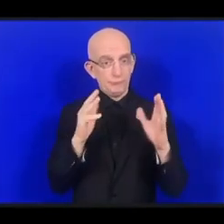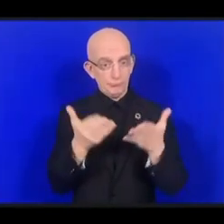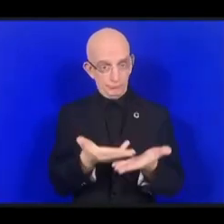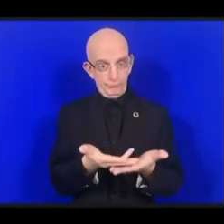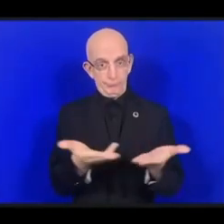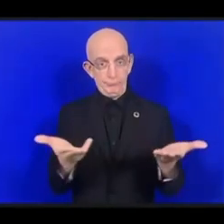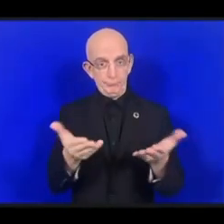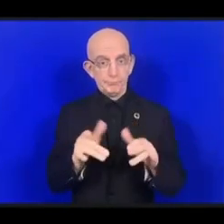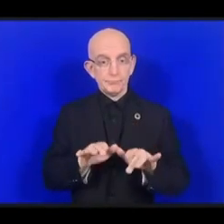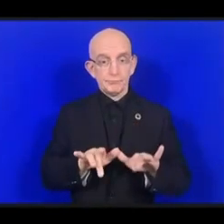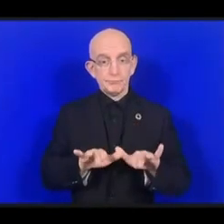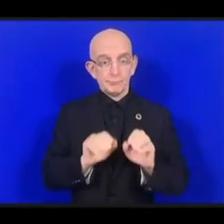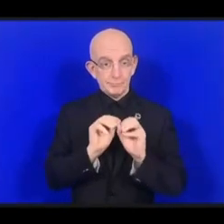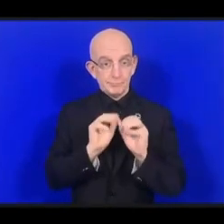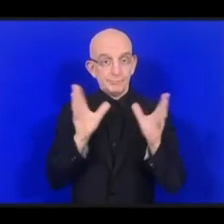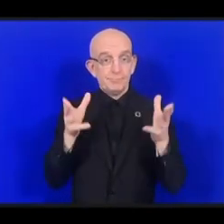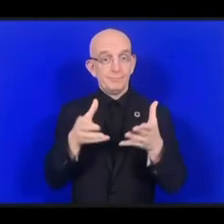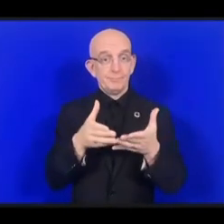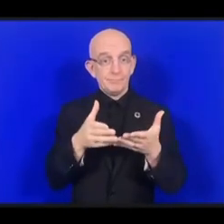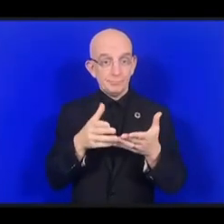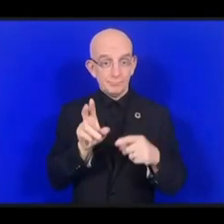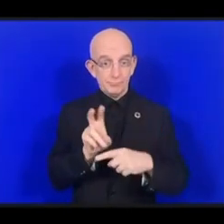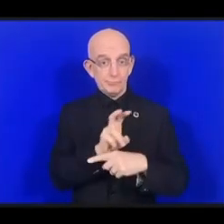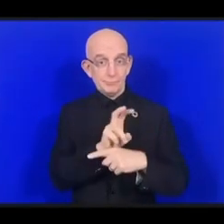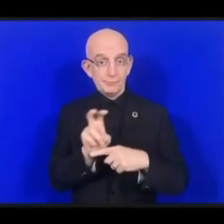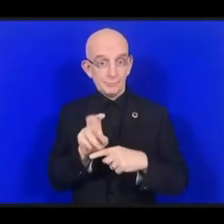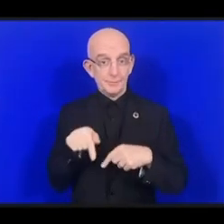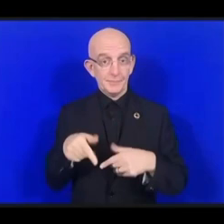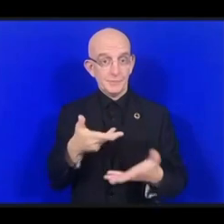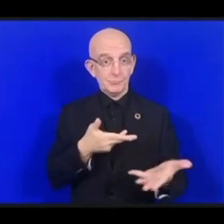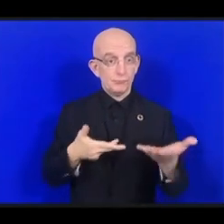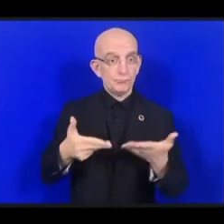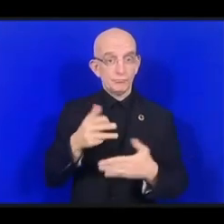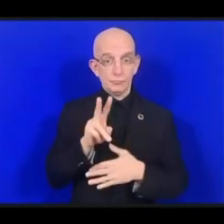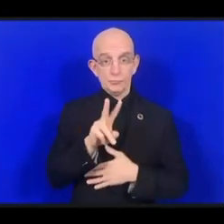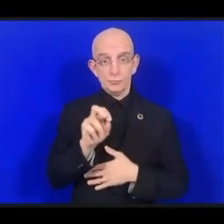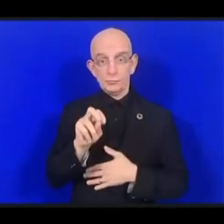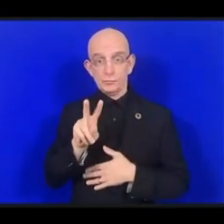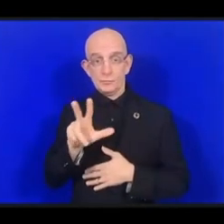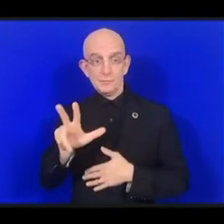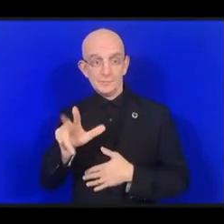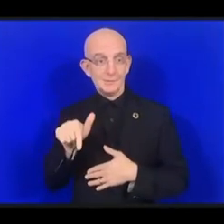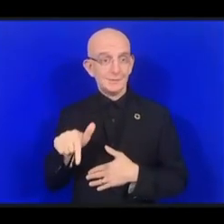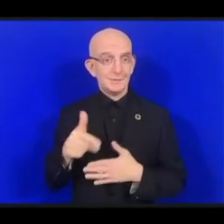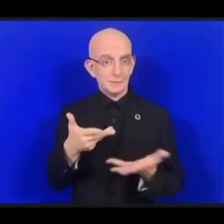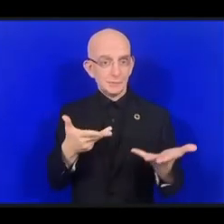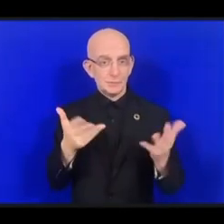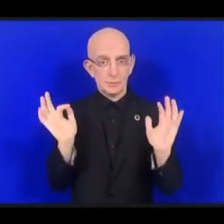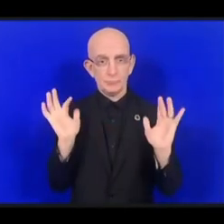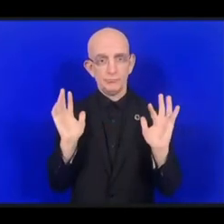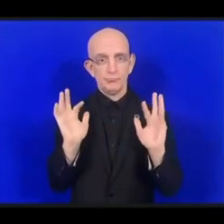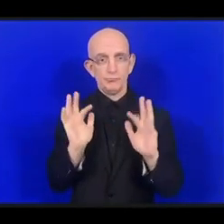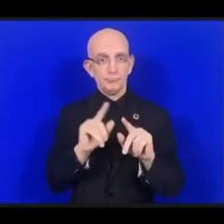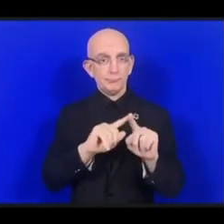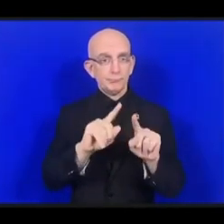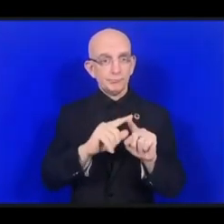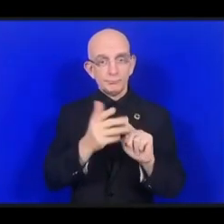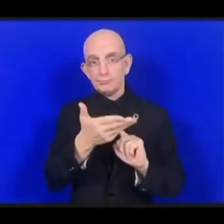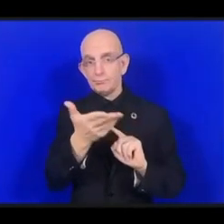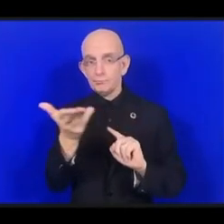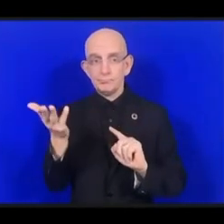社会にとといったえあらゆる立場の人たちが集まってえこの度